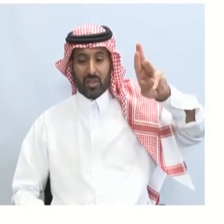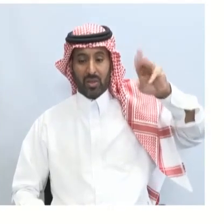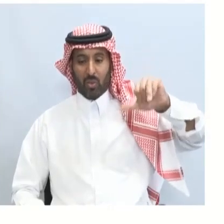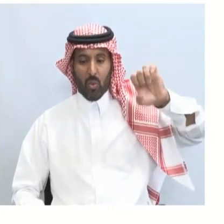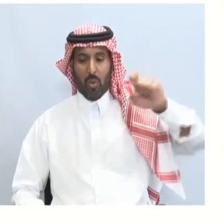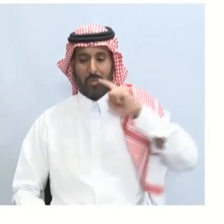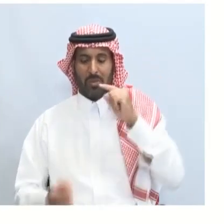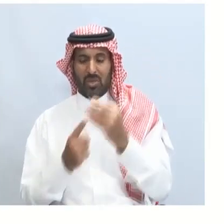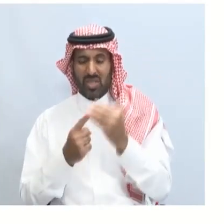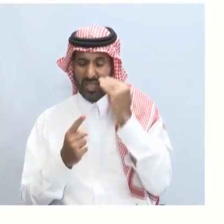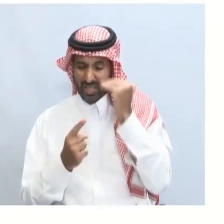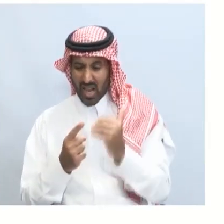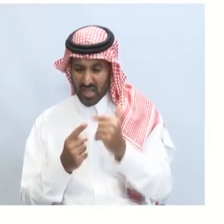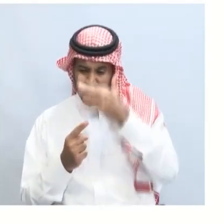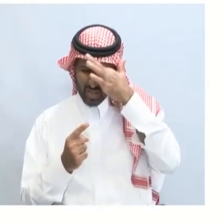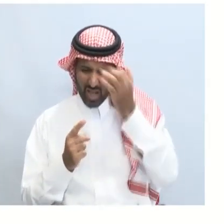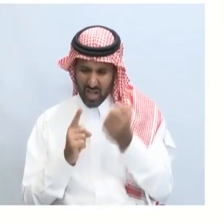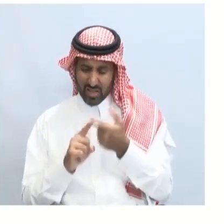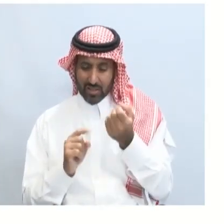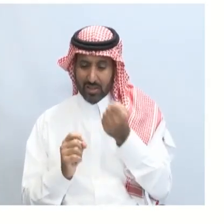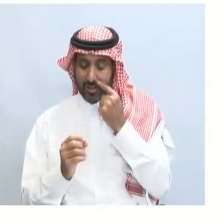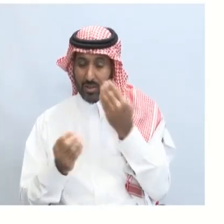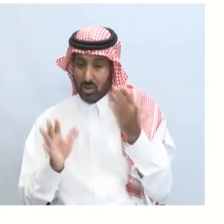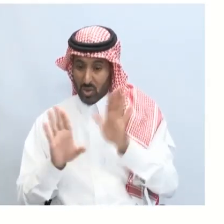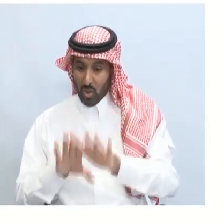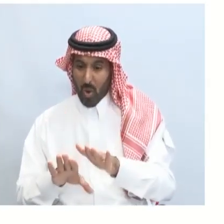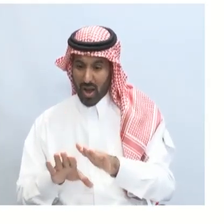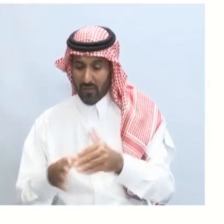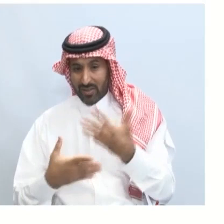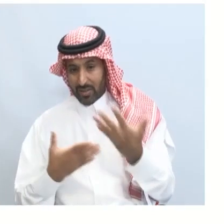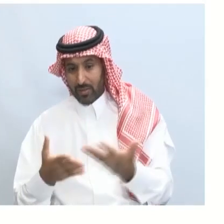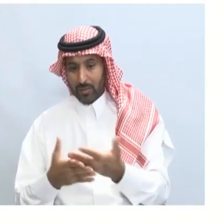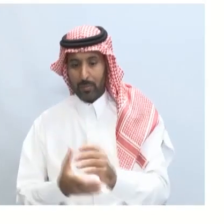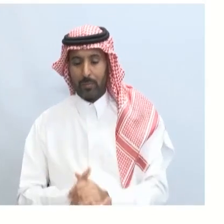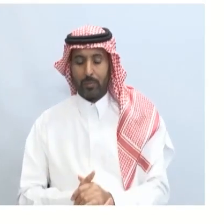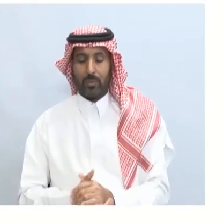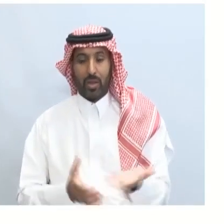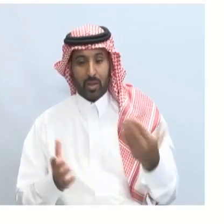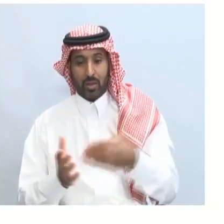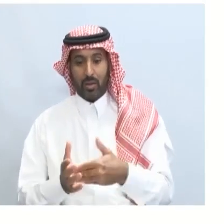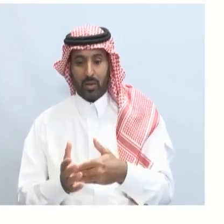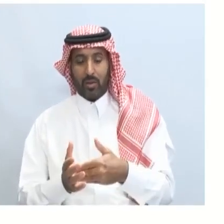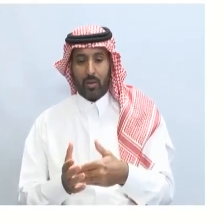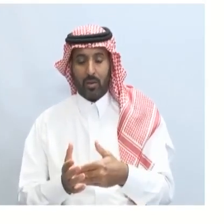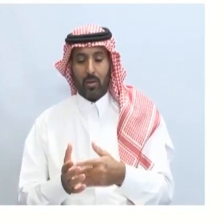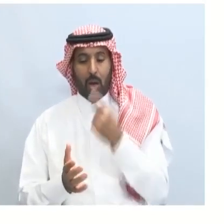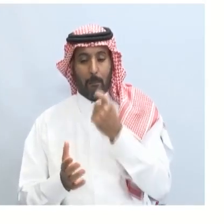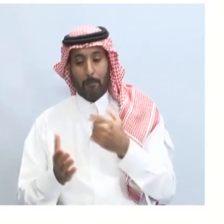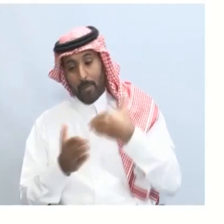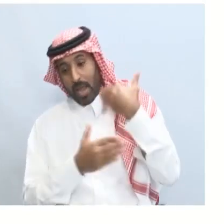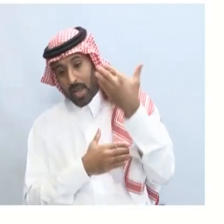درجه الحراره توقفت هذه العمليه واخيرا